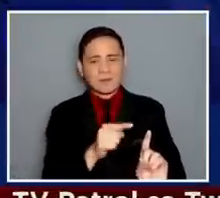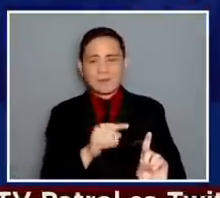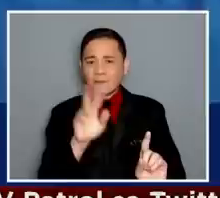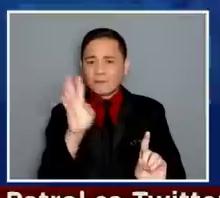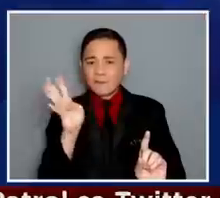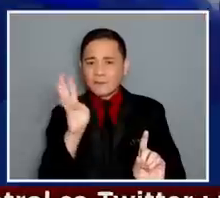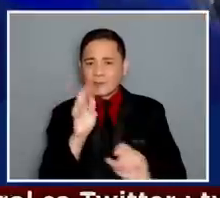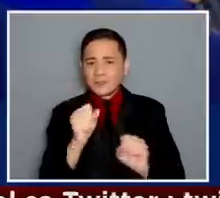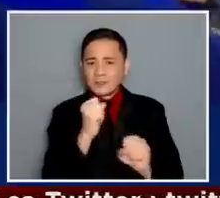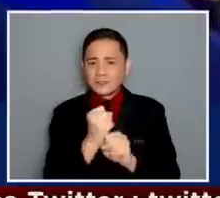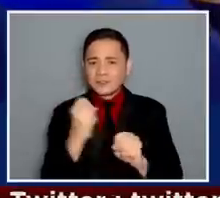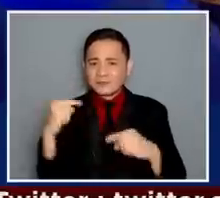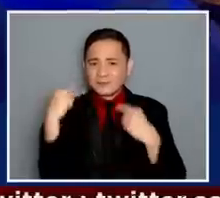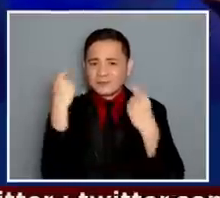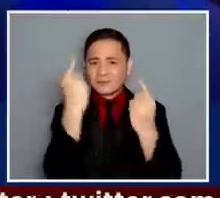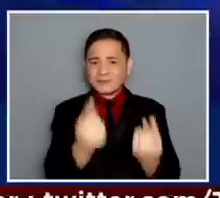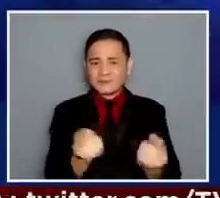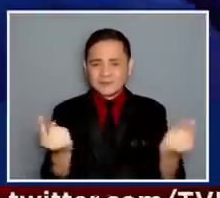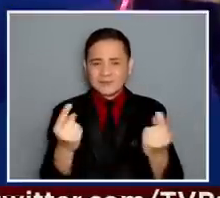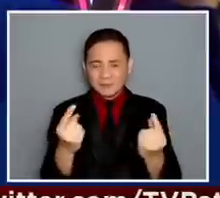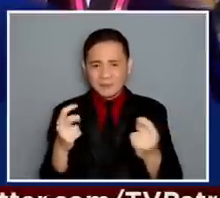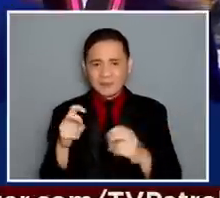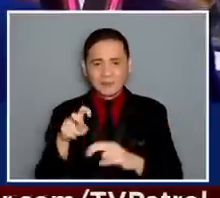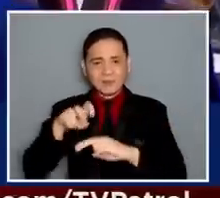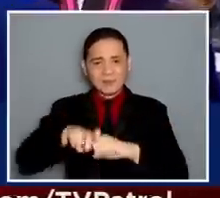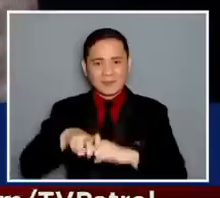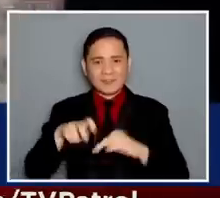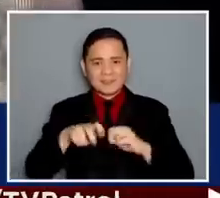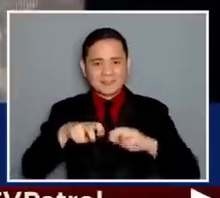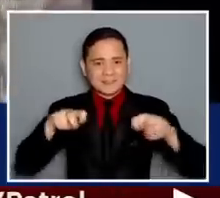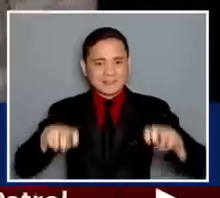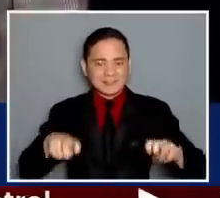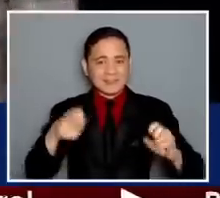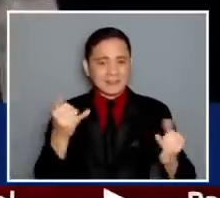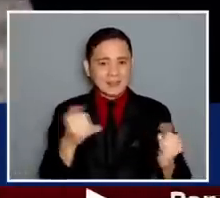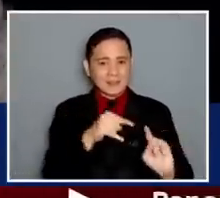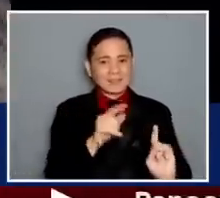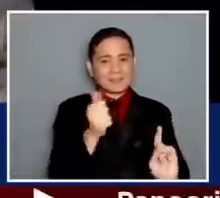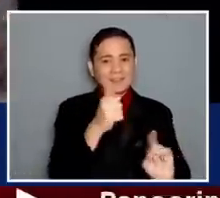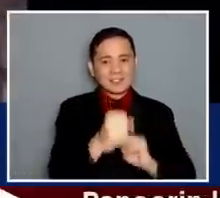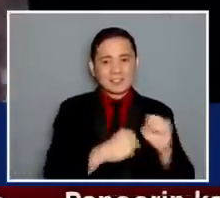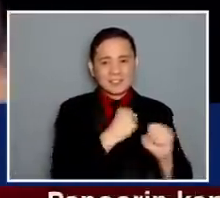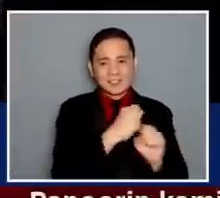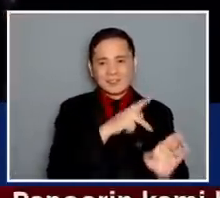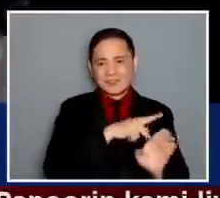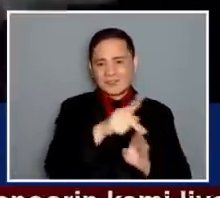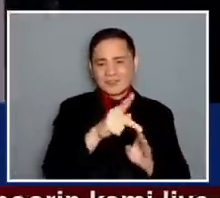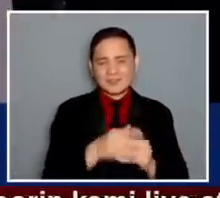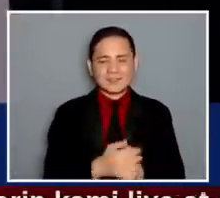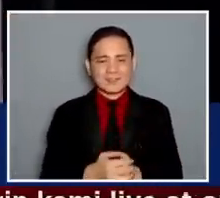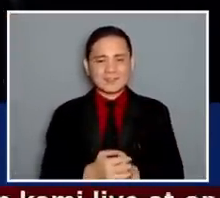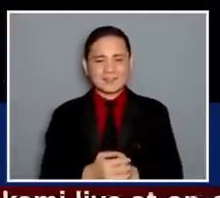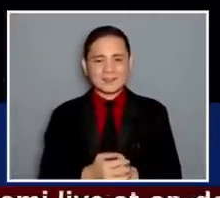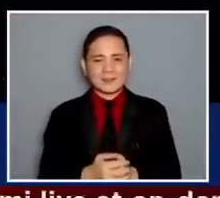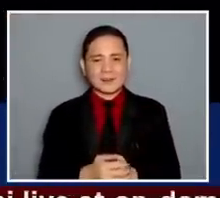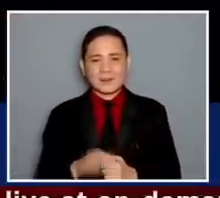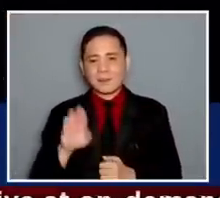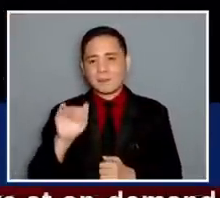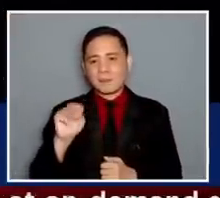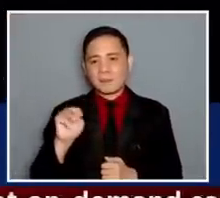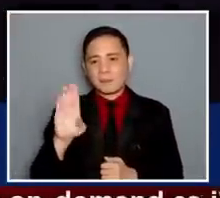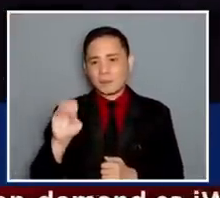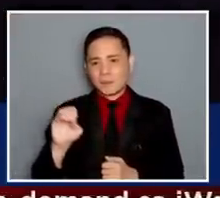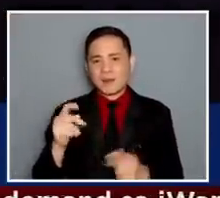no? It only took her 10 years to get to the same seat right beside me. Inaakap naman ng original coach na si Bamboo ang mga bagong